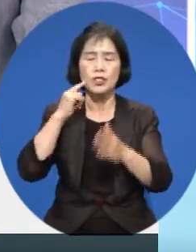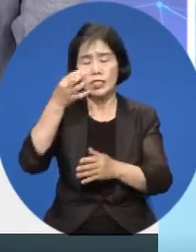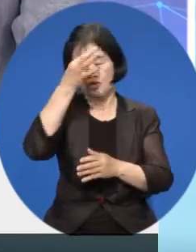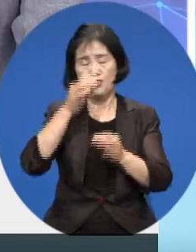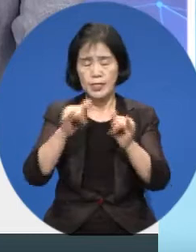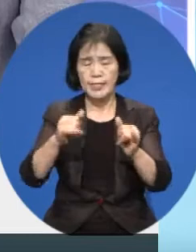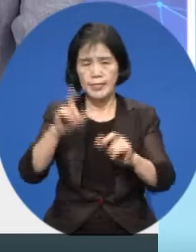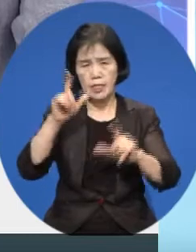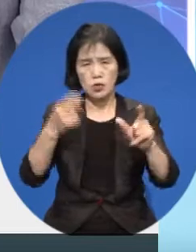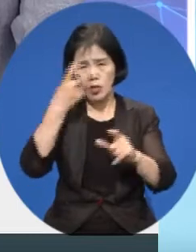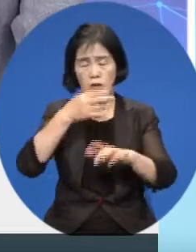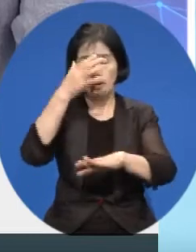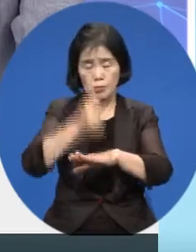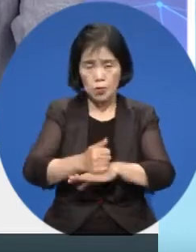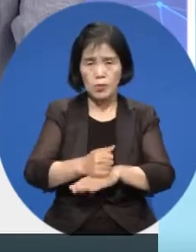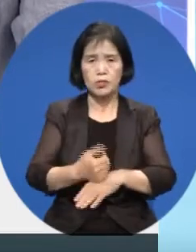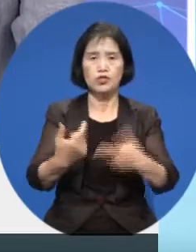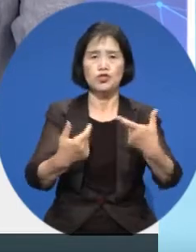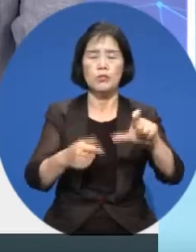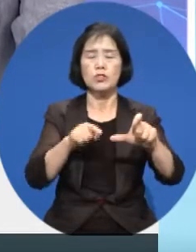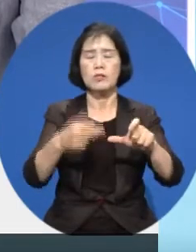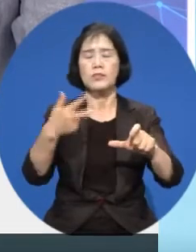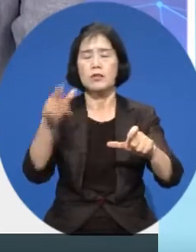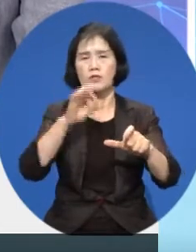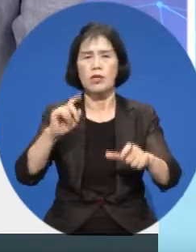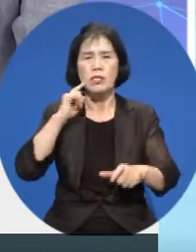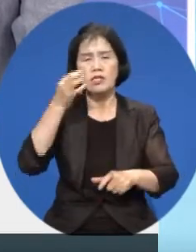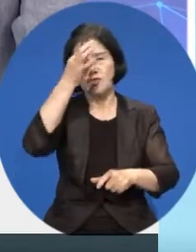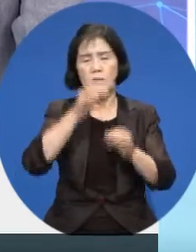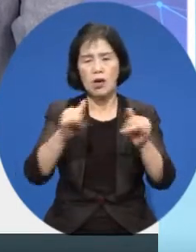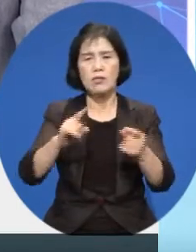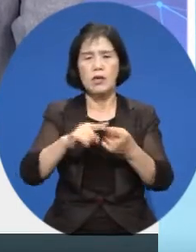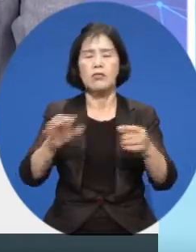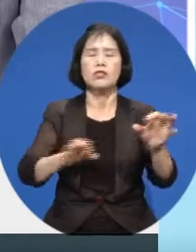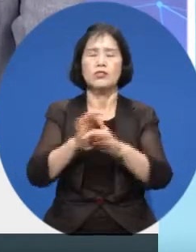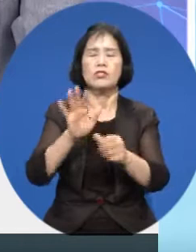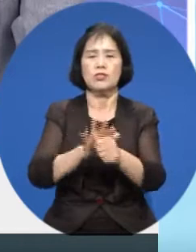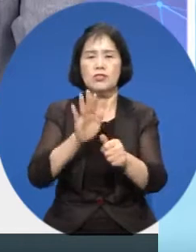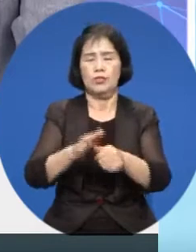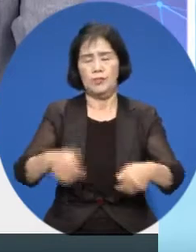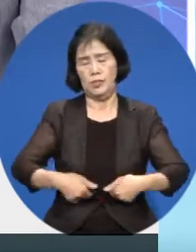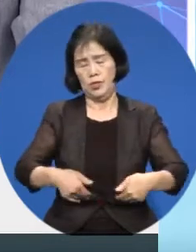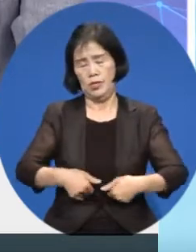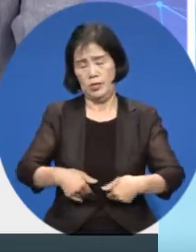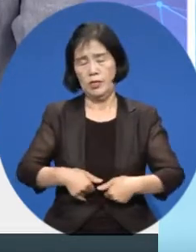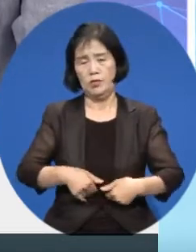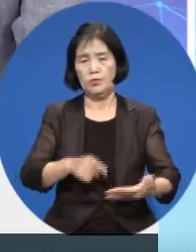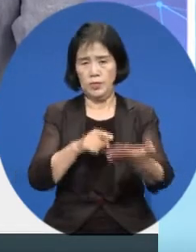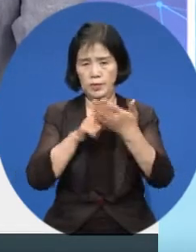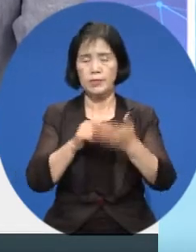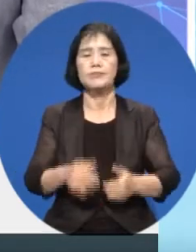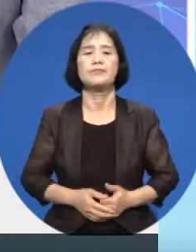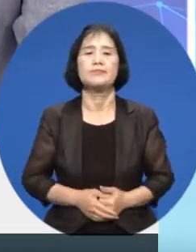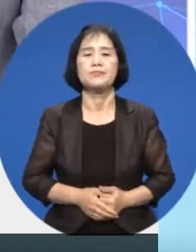결과를 보면 전기도 에서 65.7% 가 예술가에 대한 경제적 지원이 필요하다고 답한 것만 보더라도 알 수